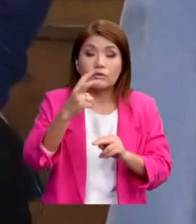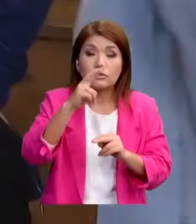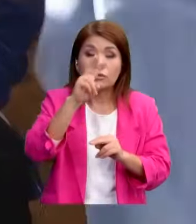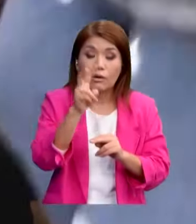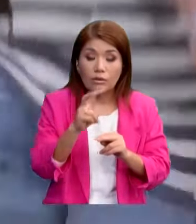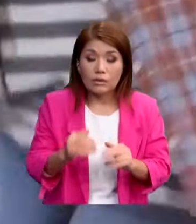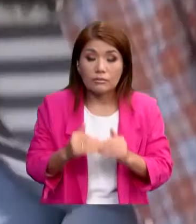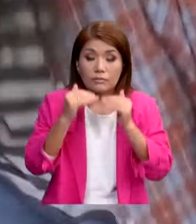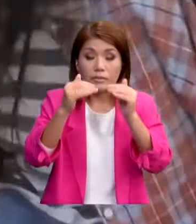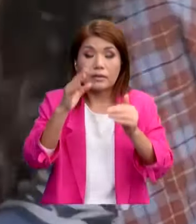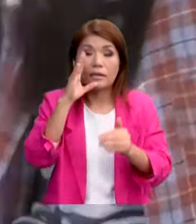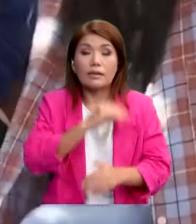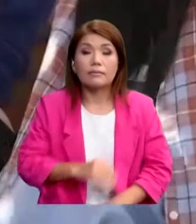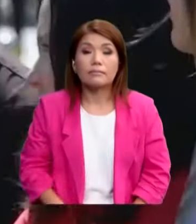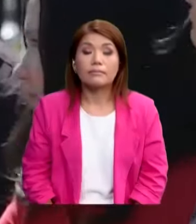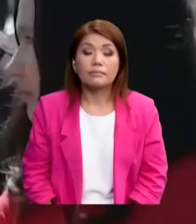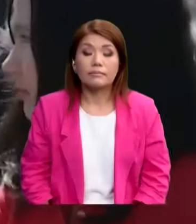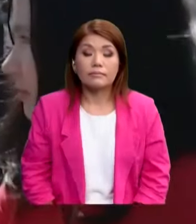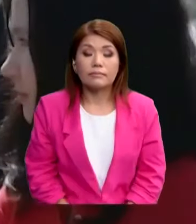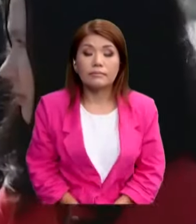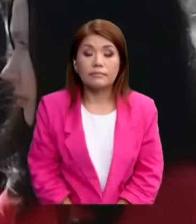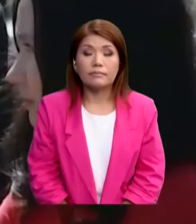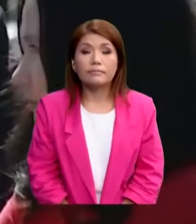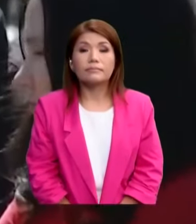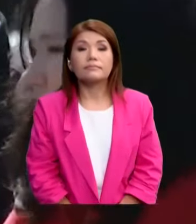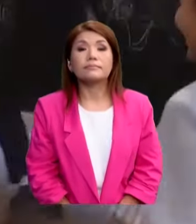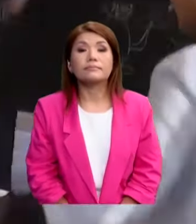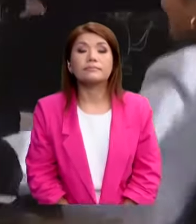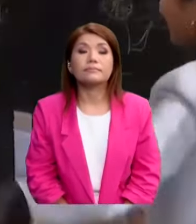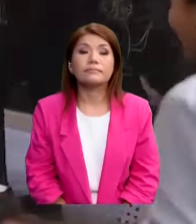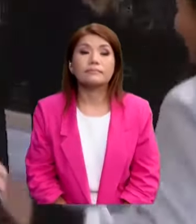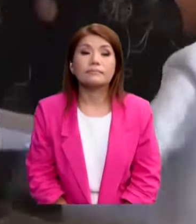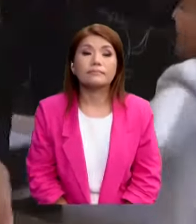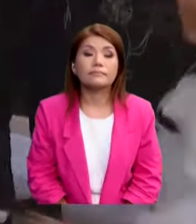долларға дейін өсіруге мүмкіндік бар. Сымбат Серікқызы, Ерлан Сарманов, Адамекен Бизнес.